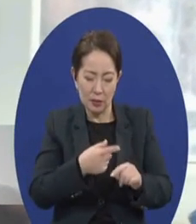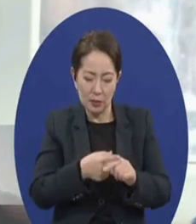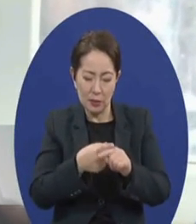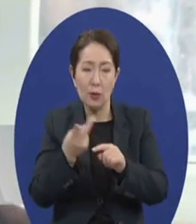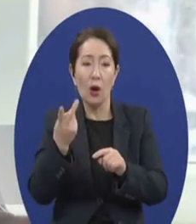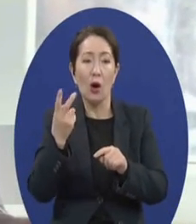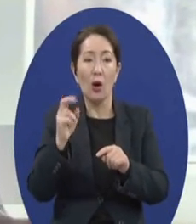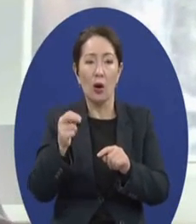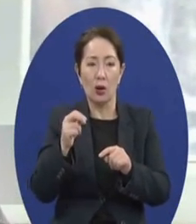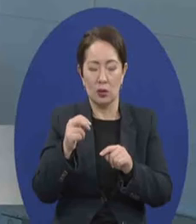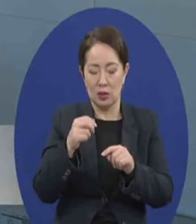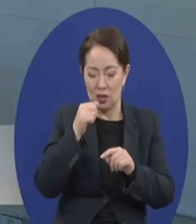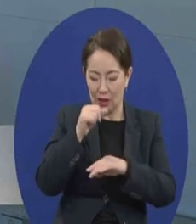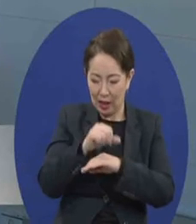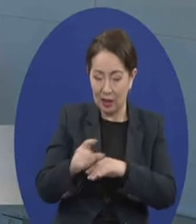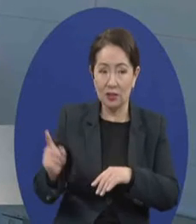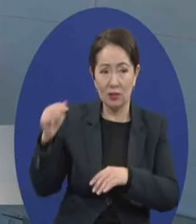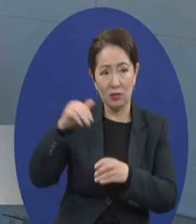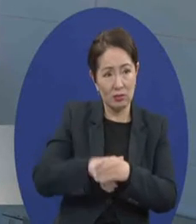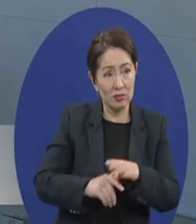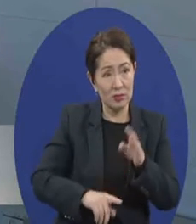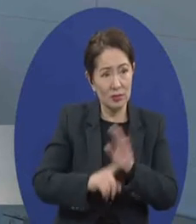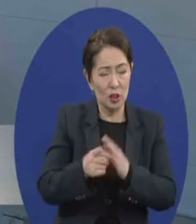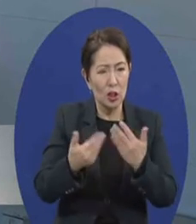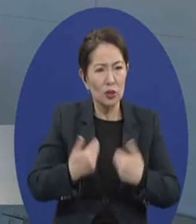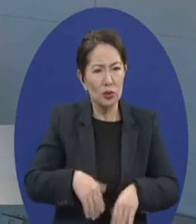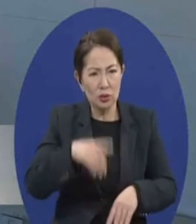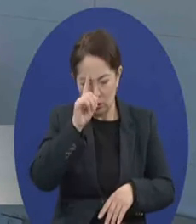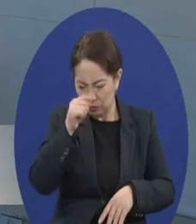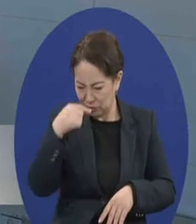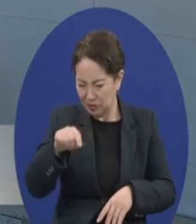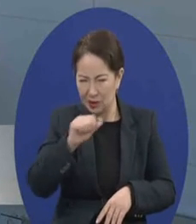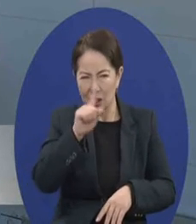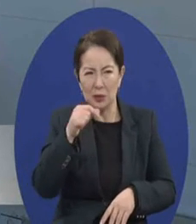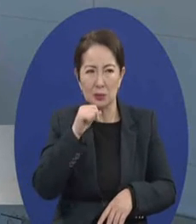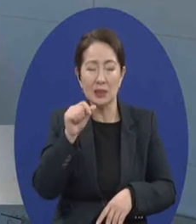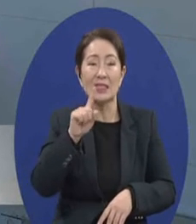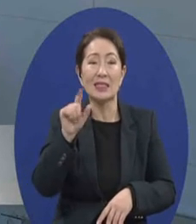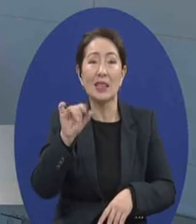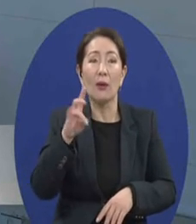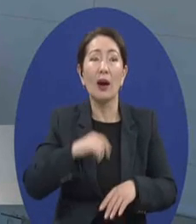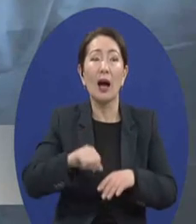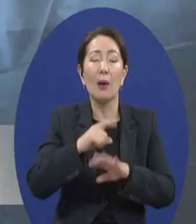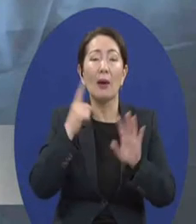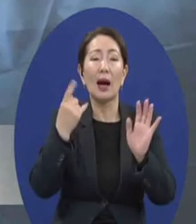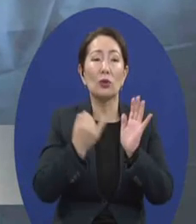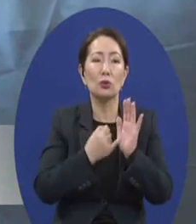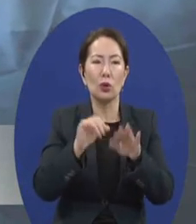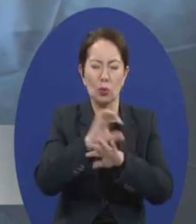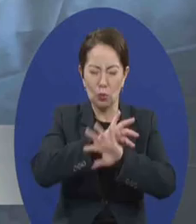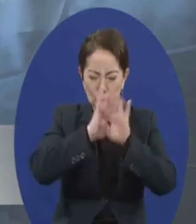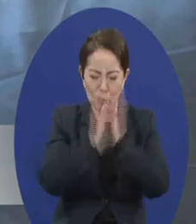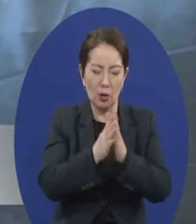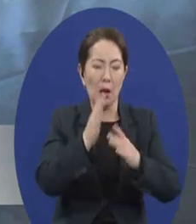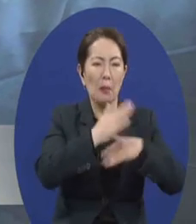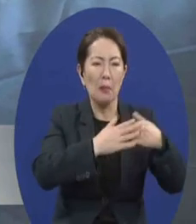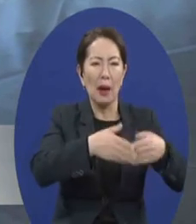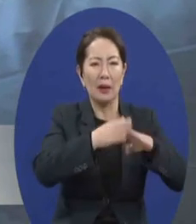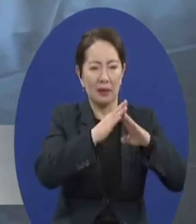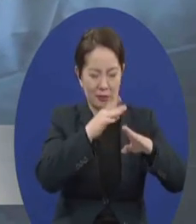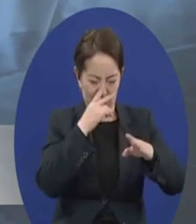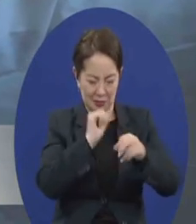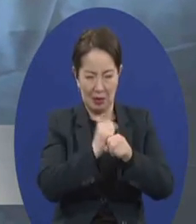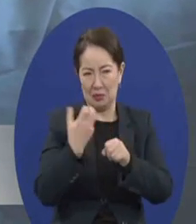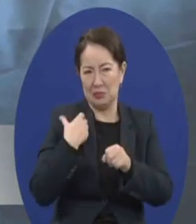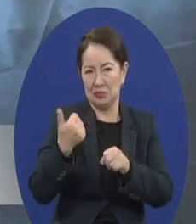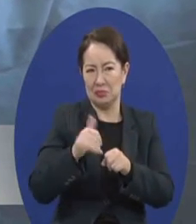нь хаалгаа оруулаад эхлэж байгаа юм аа. Энэ бол зөвхөн төрх эмнэлэгт үүссэн асуудал биш. Захаа аймгийн 16 суманд барьсан барилгууд ч хариуцлагагүй